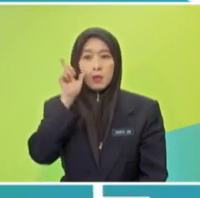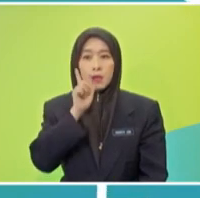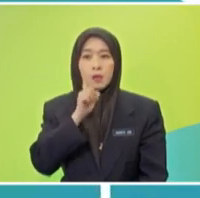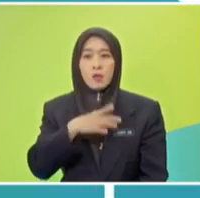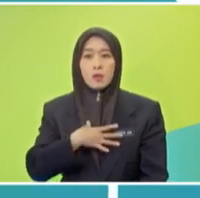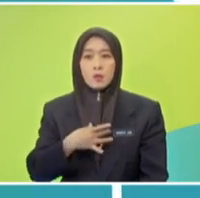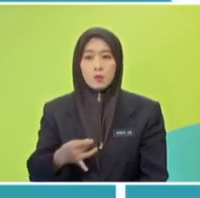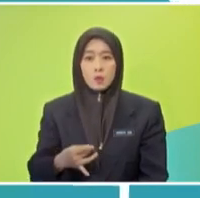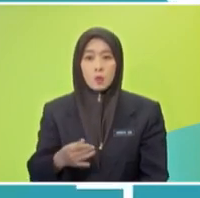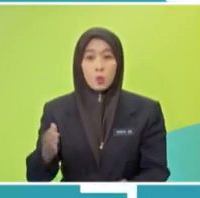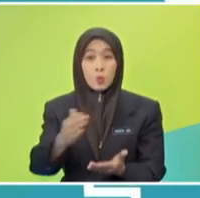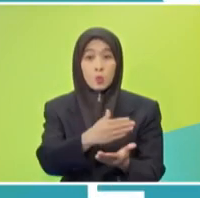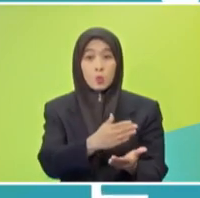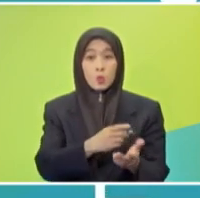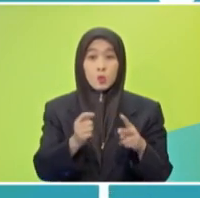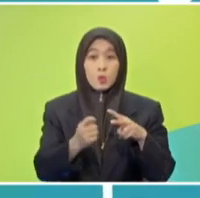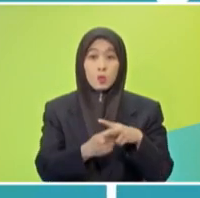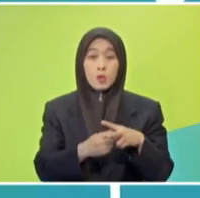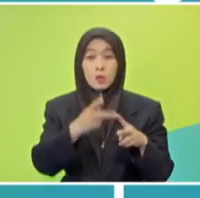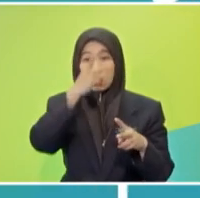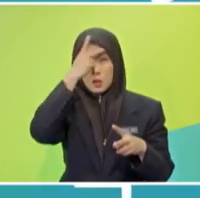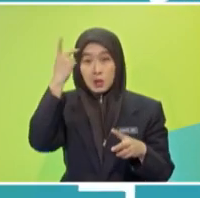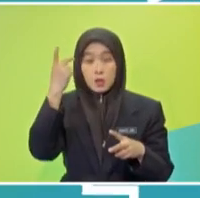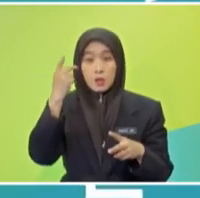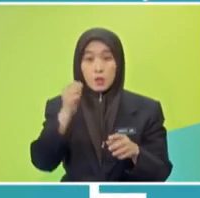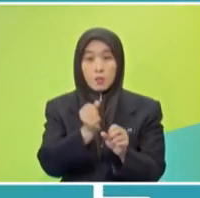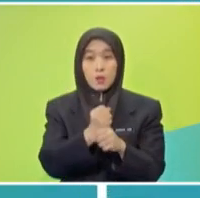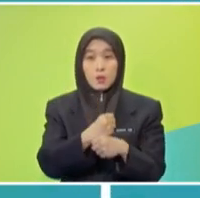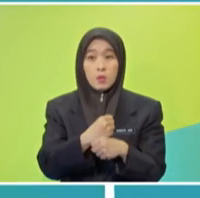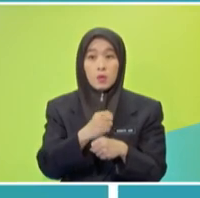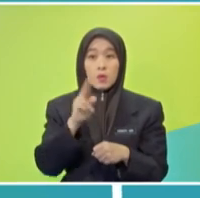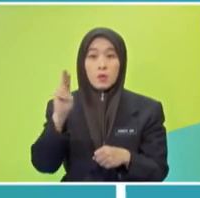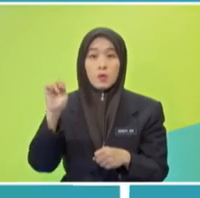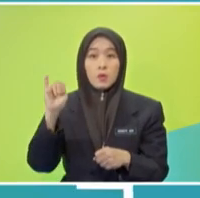mengumpulkan tumpah karena bentuknya unik dan menarik